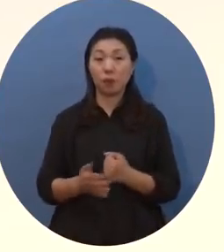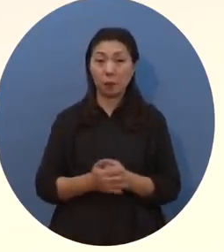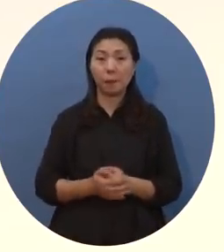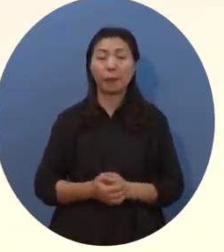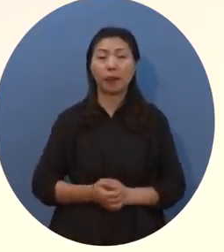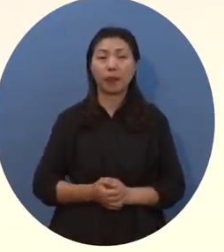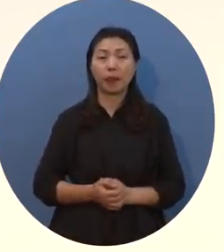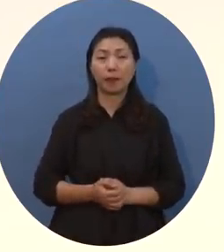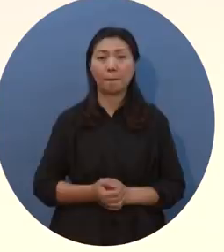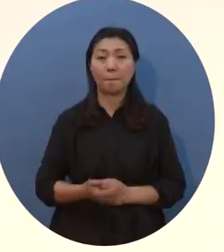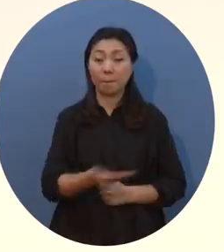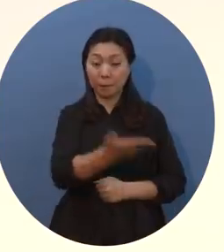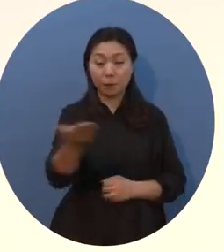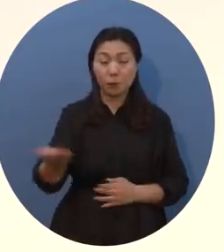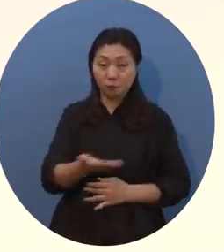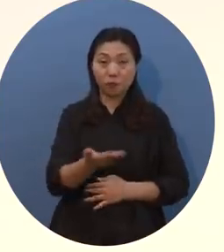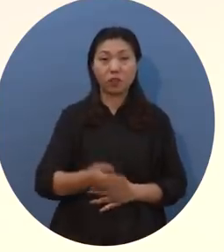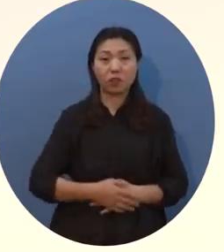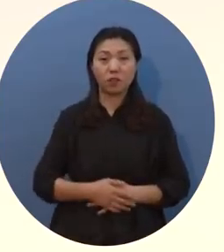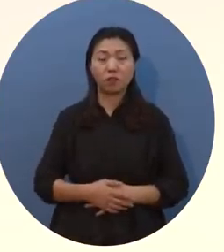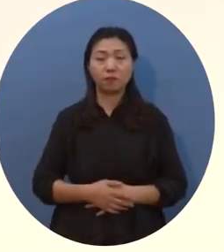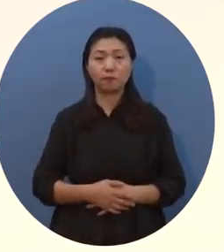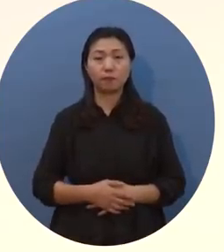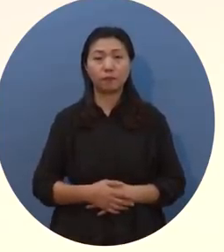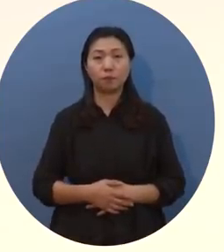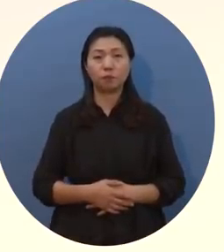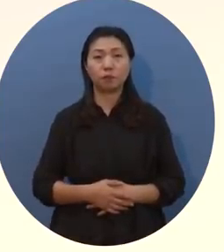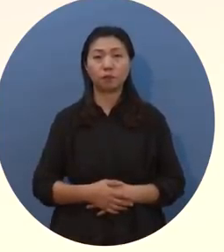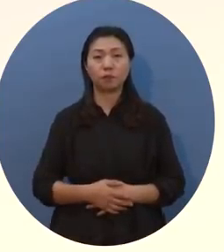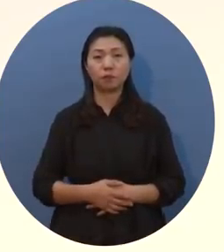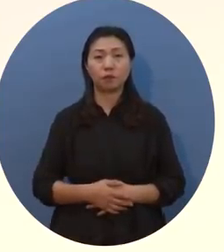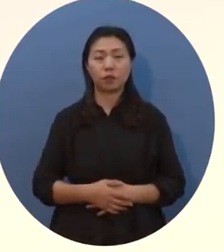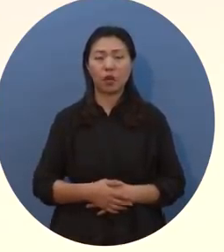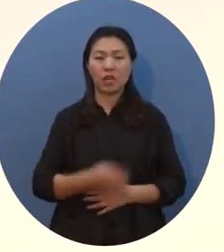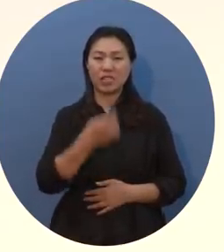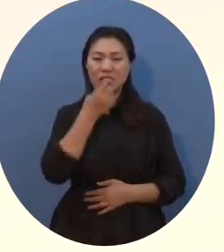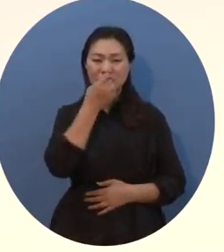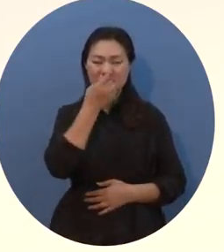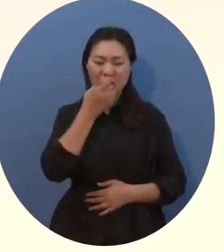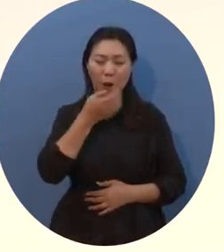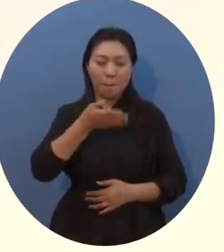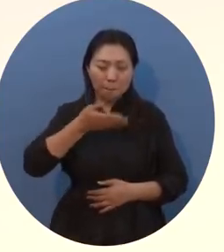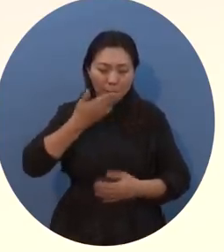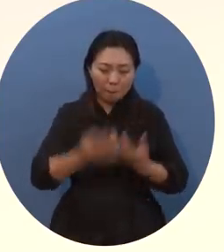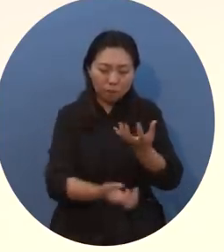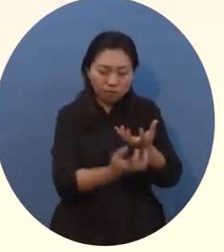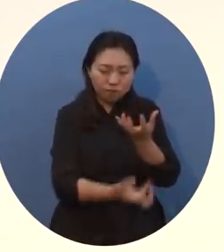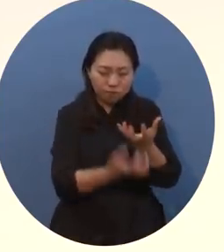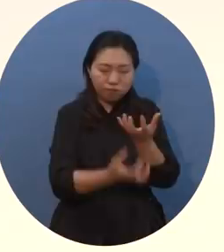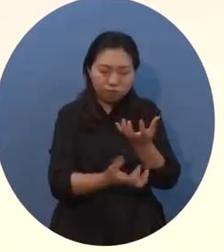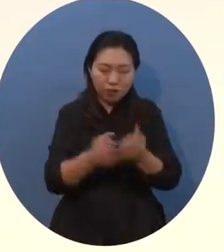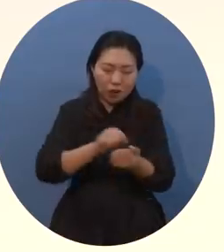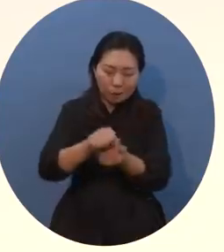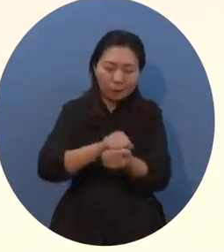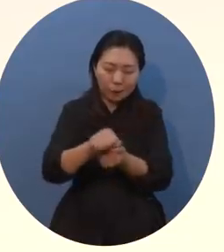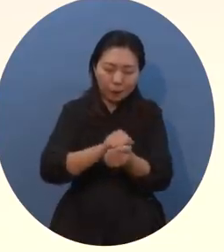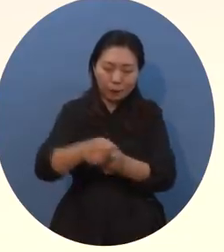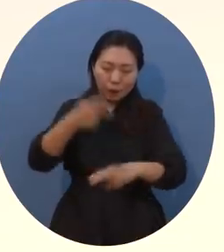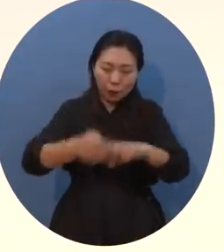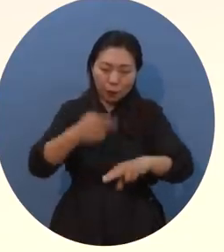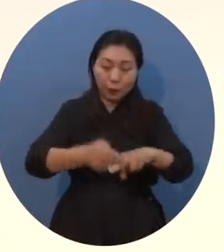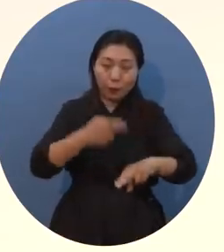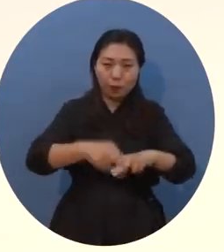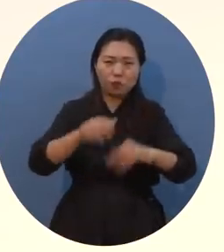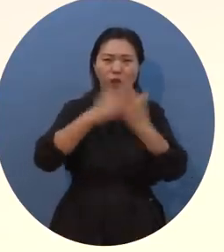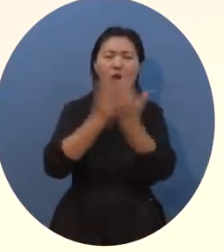저는 이 여러분들이 그 밥하고 빨래하는 것도 다 교육이라고